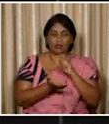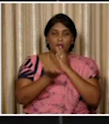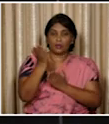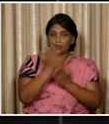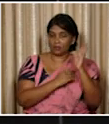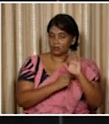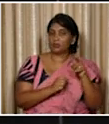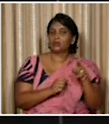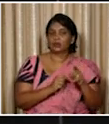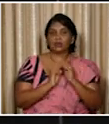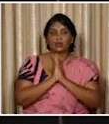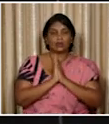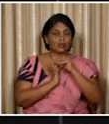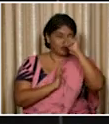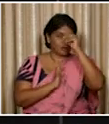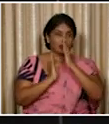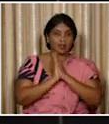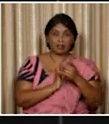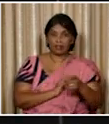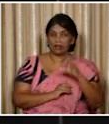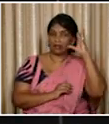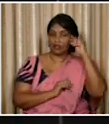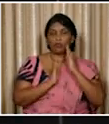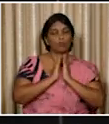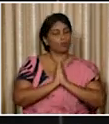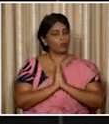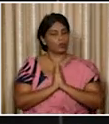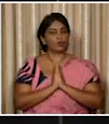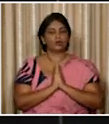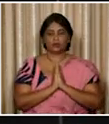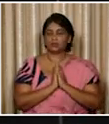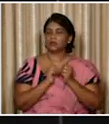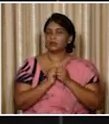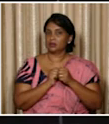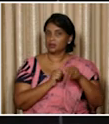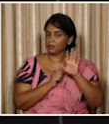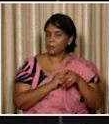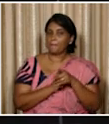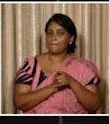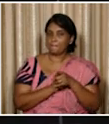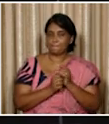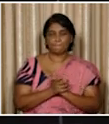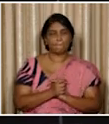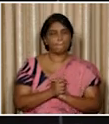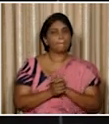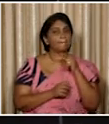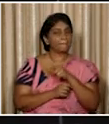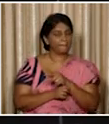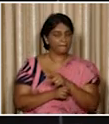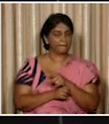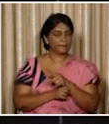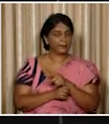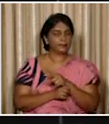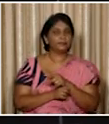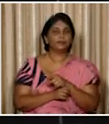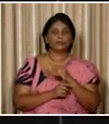பூசை வழிபாடுகள் மேற்கொள்வதற்கும் மின்புறப்பாக்கியை பயன்படுத்தி மின்குமல்கள் அமைத்து மின்னொளி ஊட்டுவதற்கும் நீதிமன்ற அனுமதி பெறப்பட்டது.